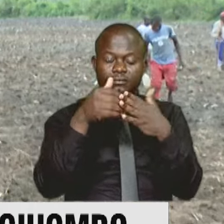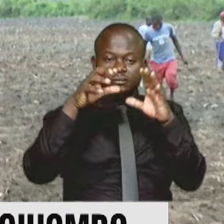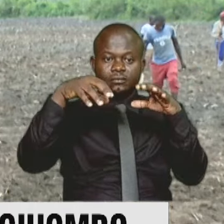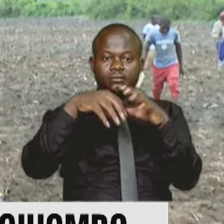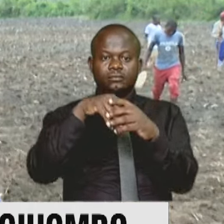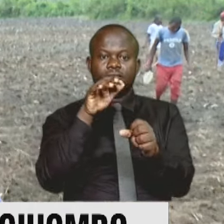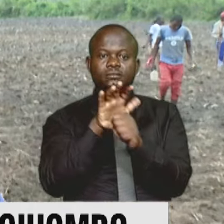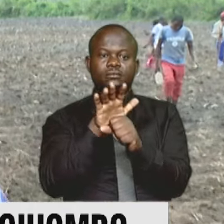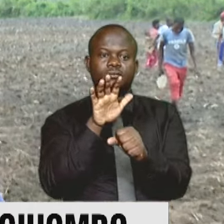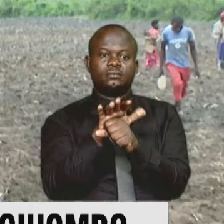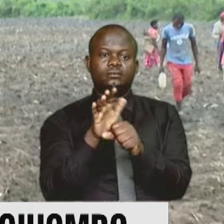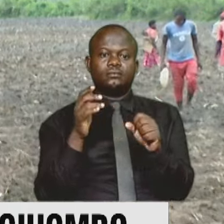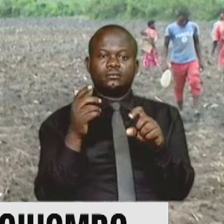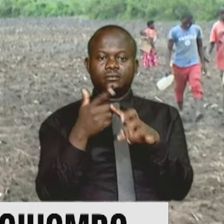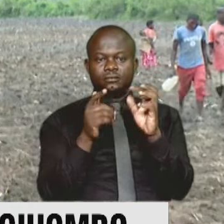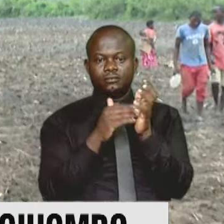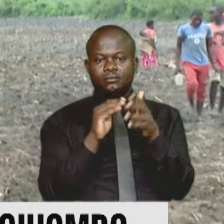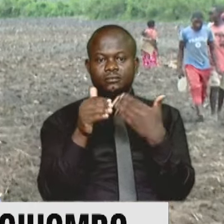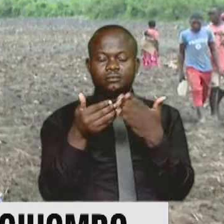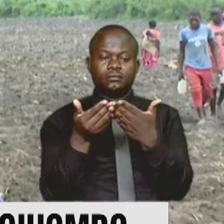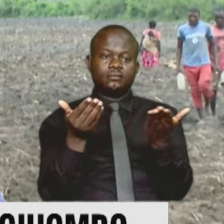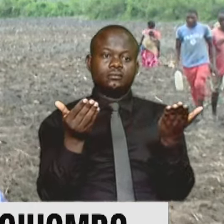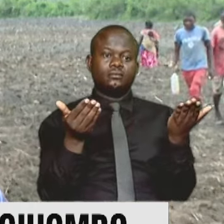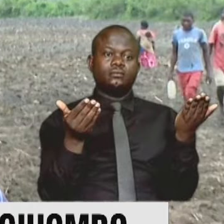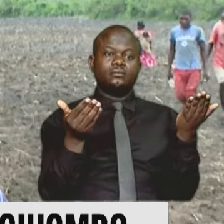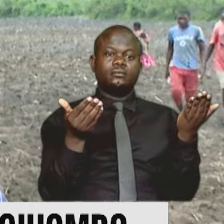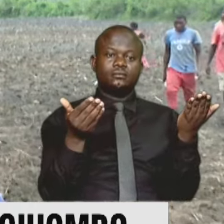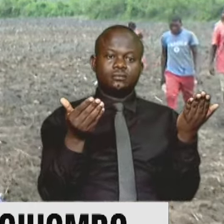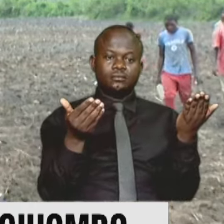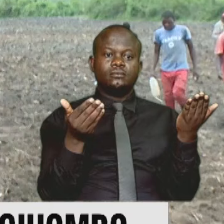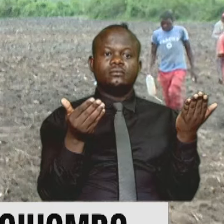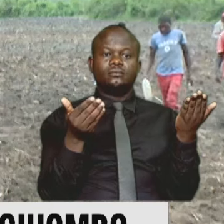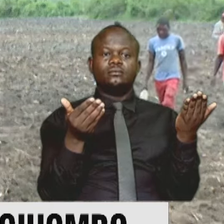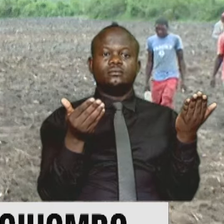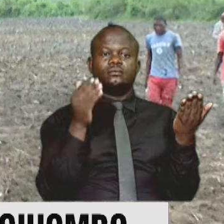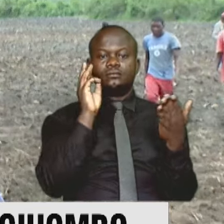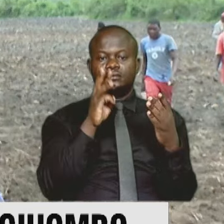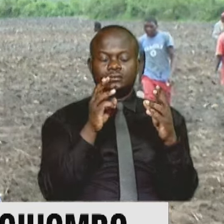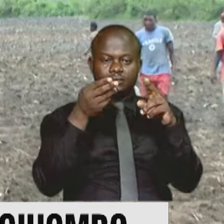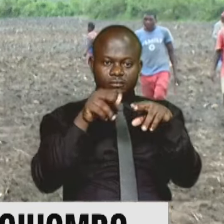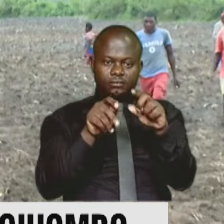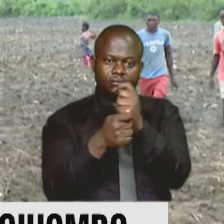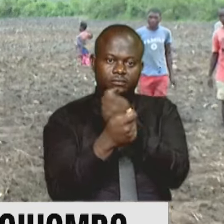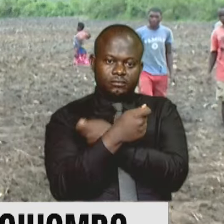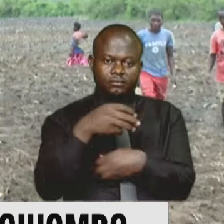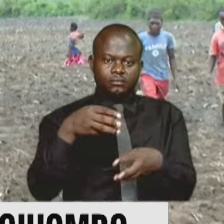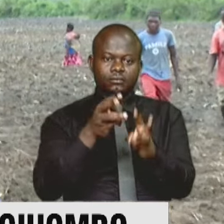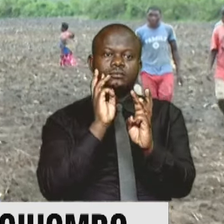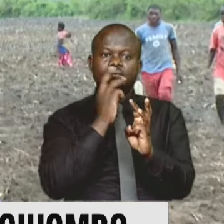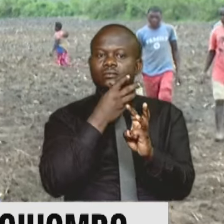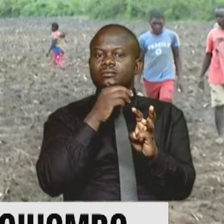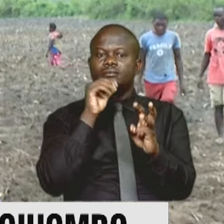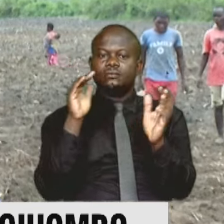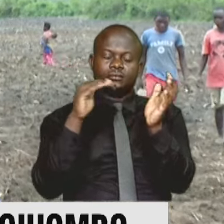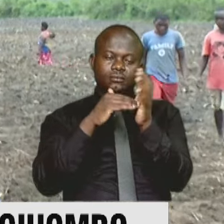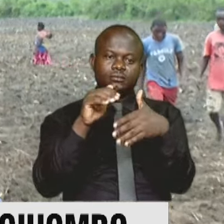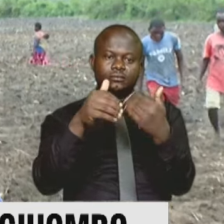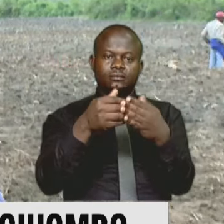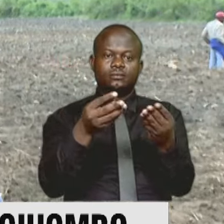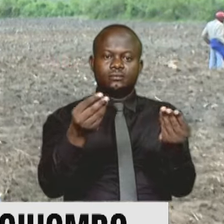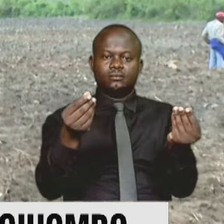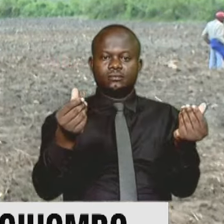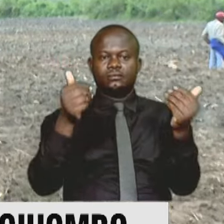nyinshi n'ubundi haba umwuzure, hazabaho kukivugurura mu buryo aya mazi atazongera kwangiriza